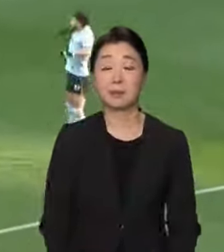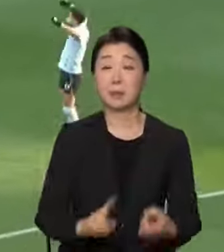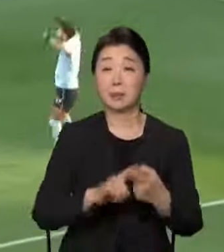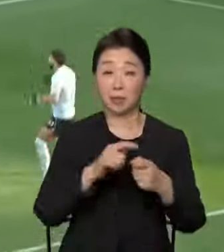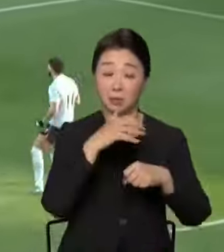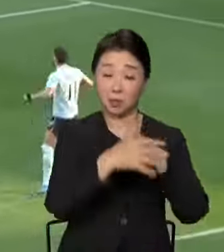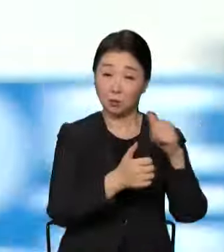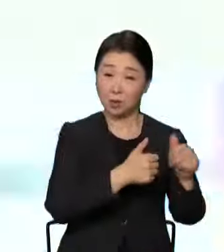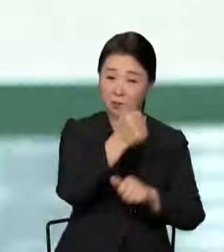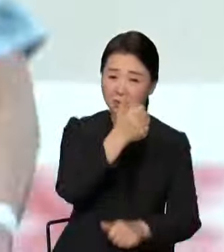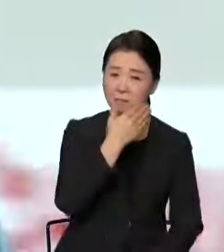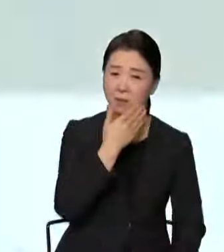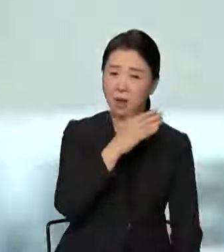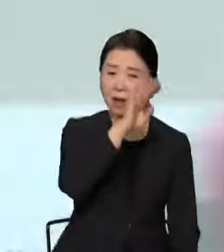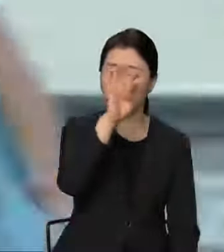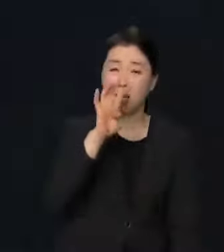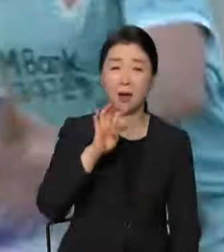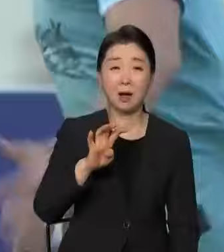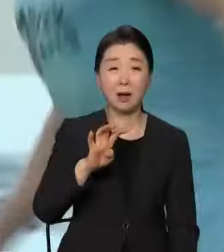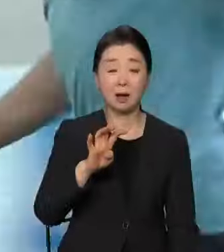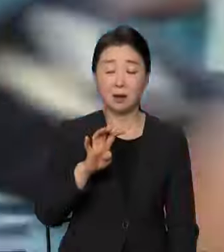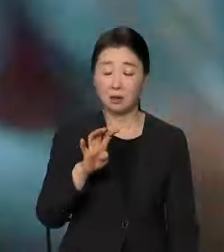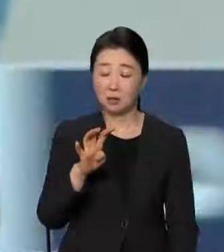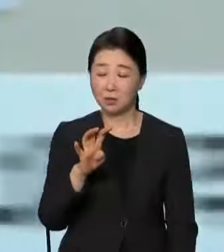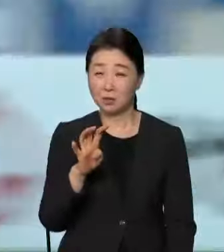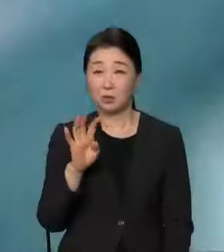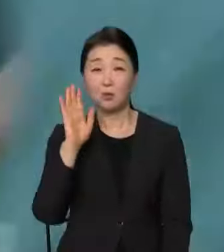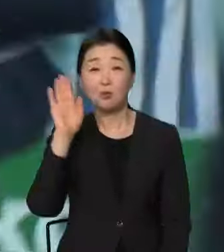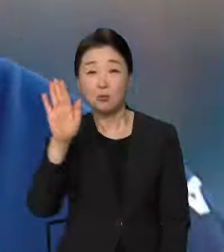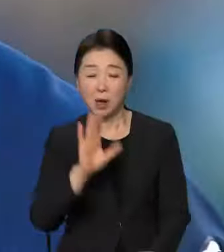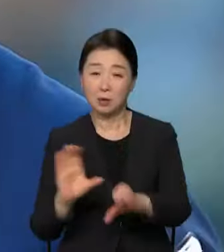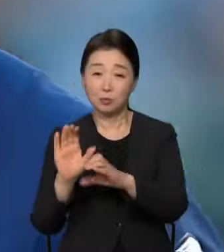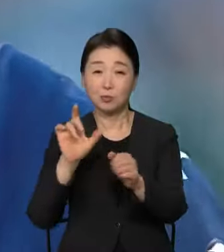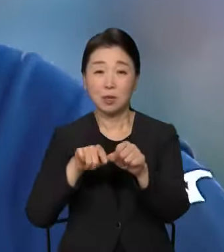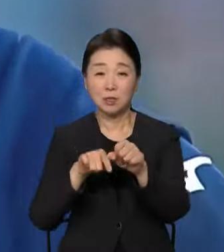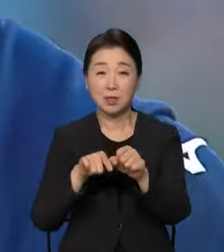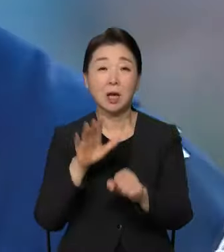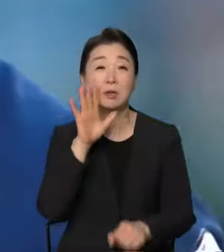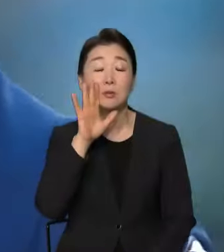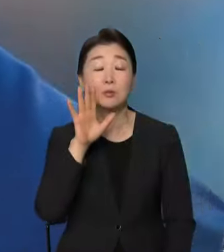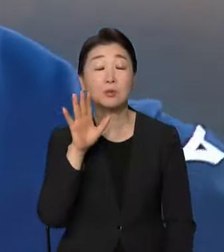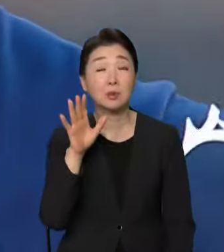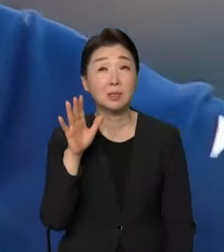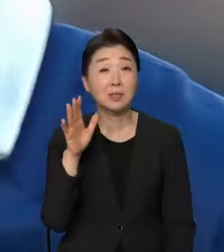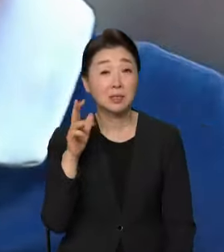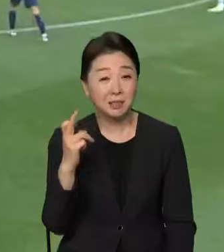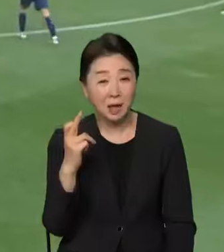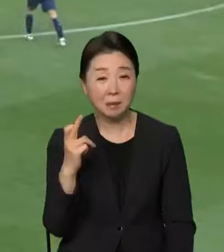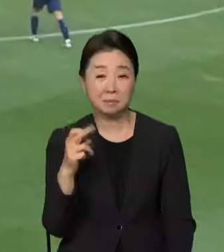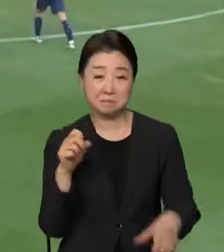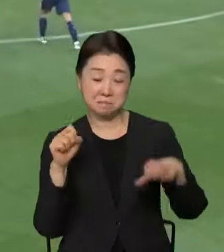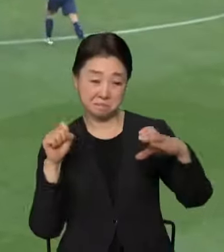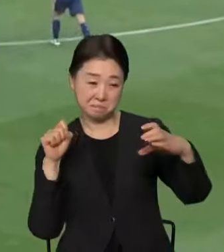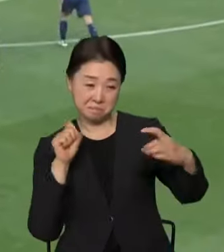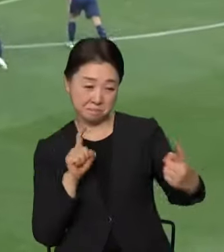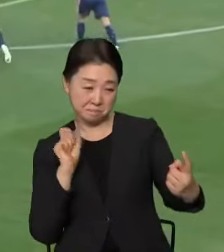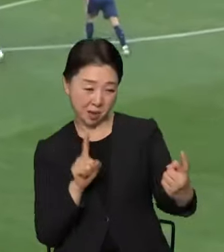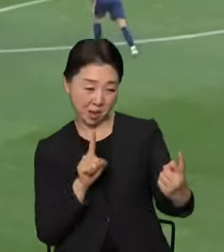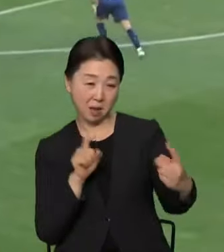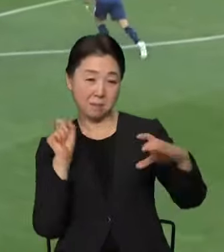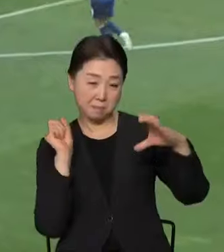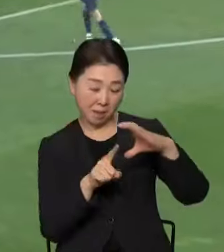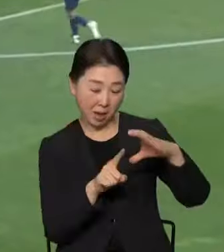대구의 승리가 굳어지는가 싶었지만 후반 추가 시간 충남 아산 주닝요가 페널티킥을 침착하게